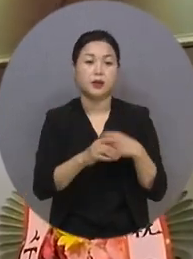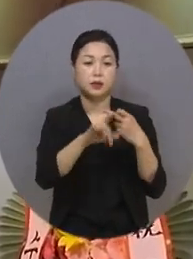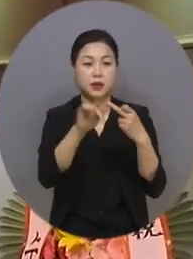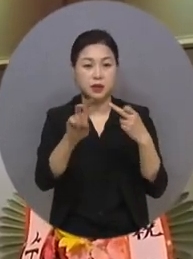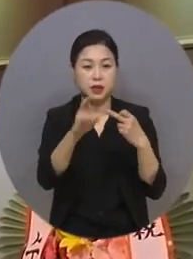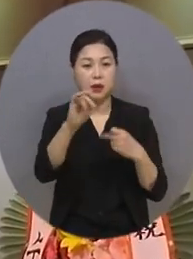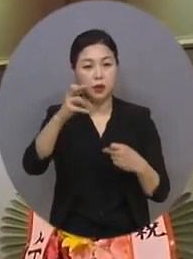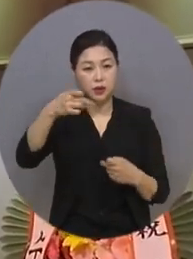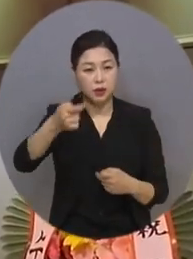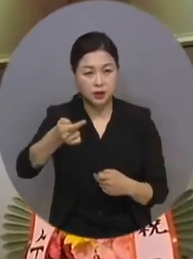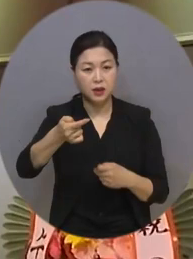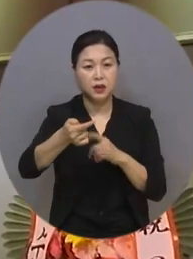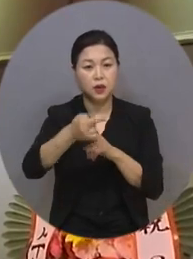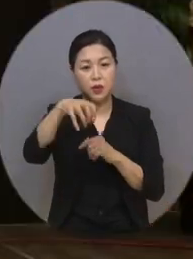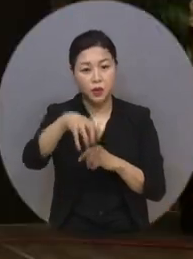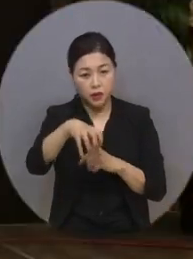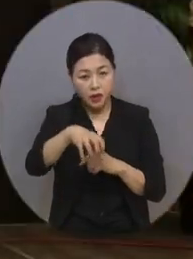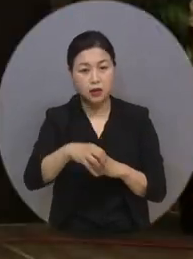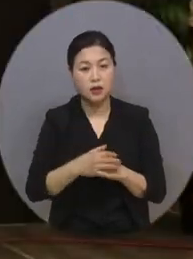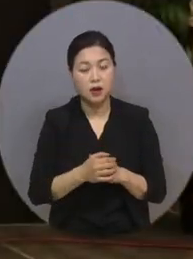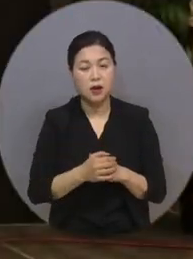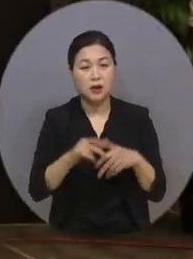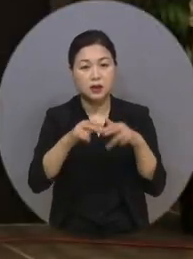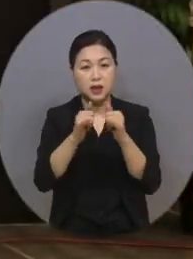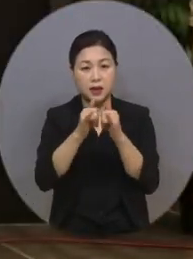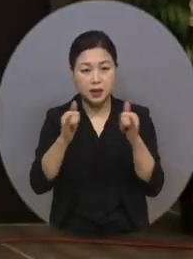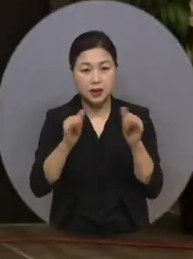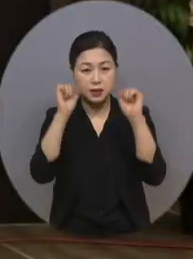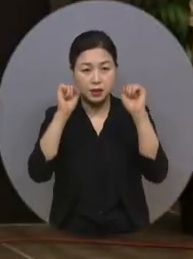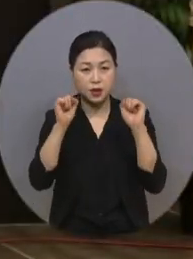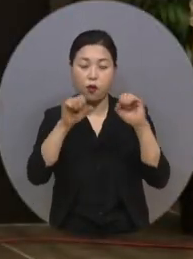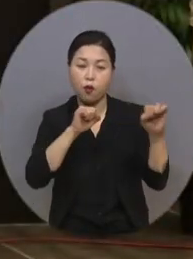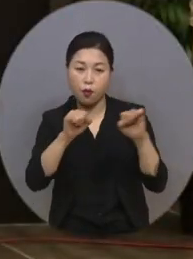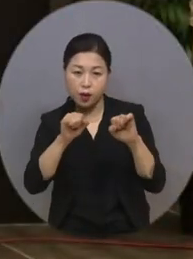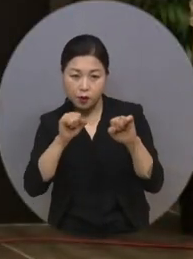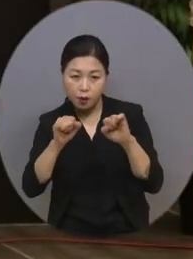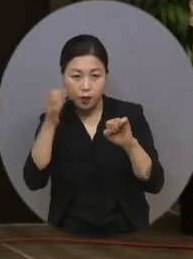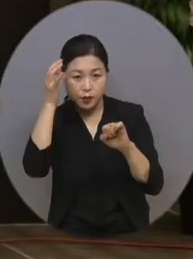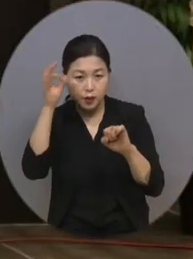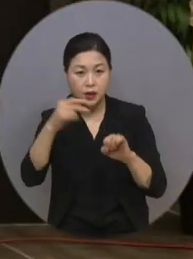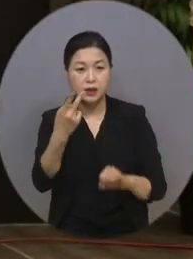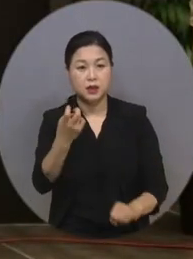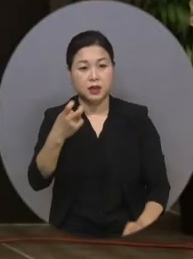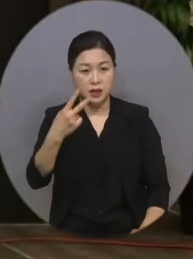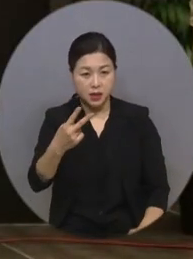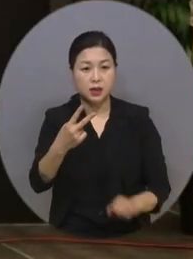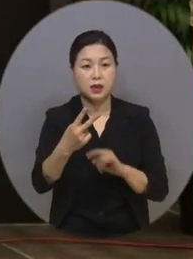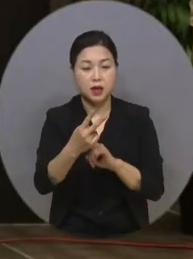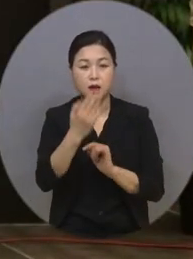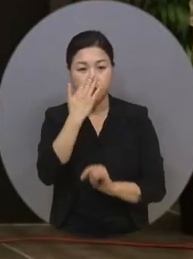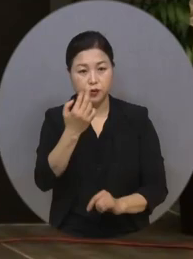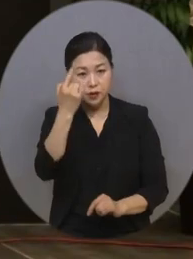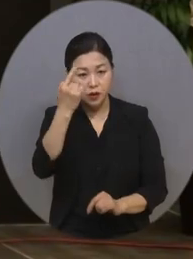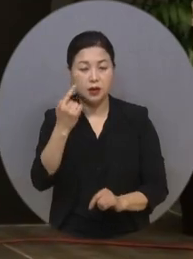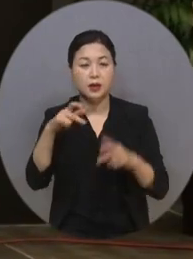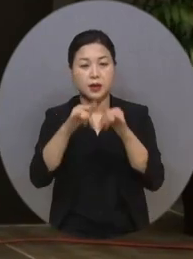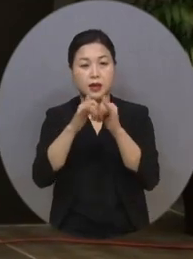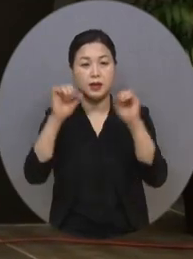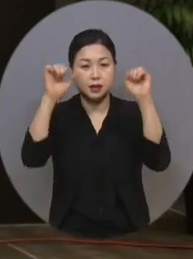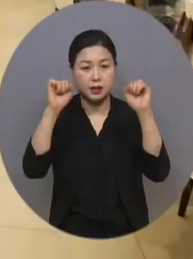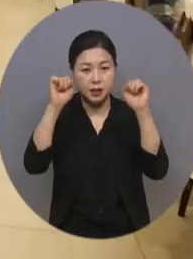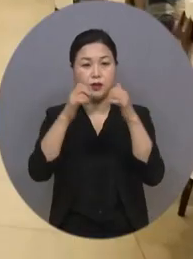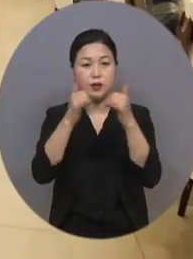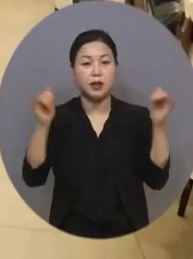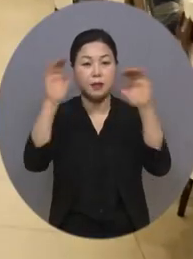웨딩 컨벤션에서 올 한 해 장애인 체육활동을 돌아보는 2022 순천시 장애인체육인의 밤 행사를